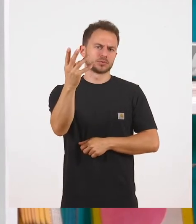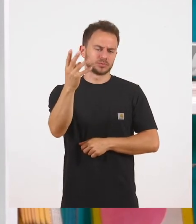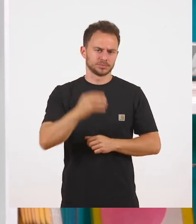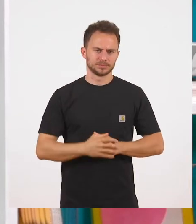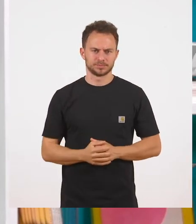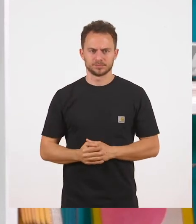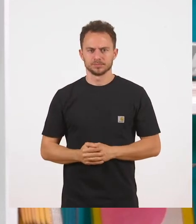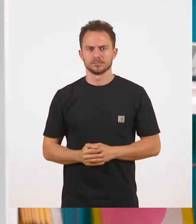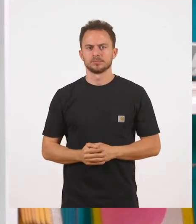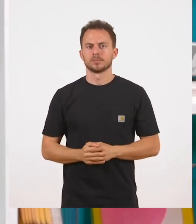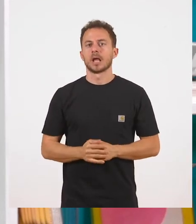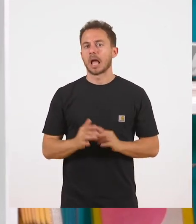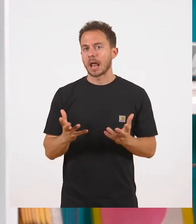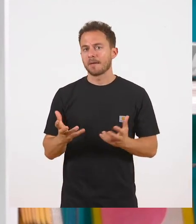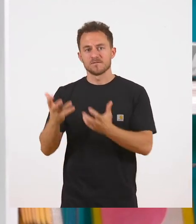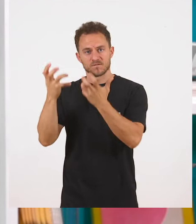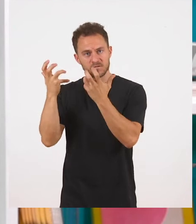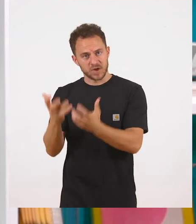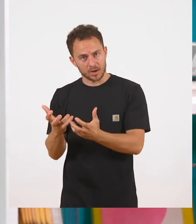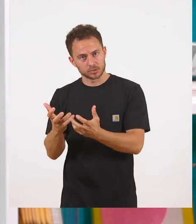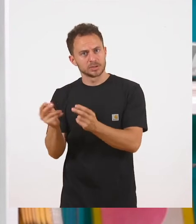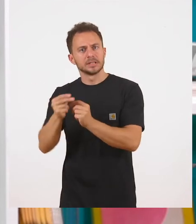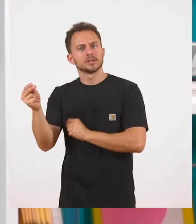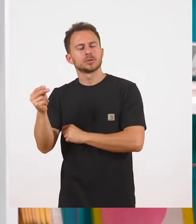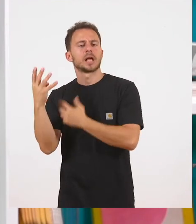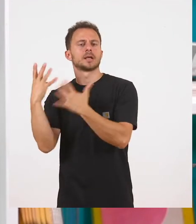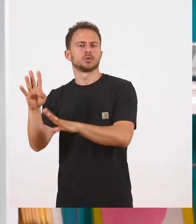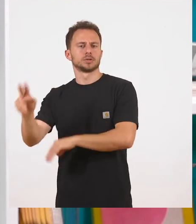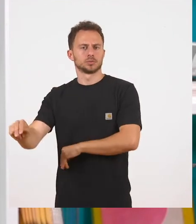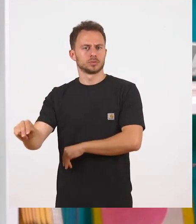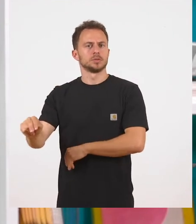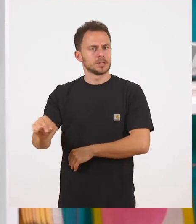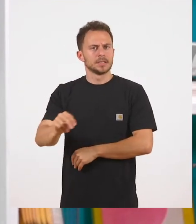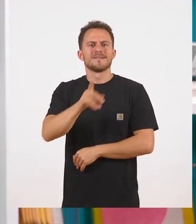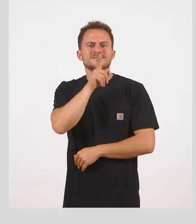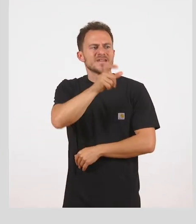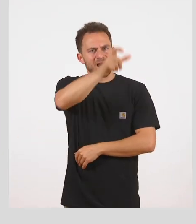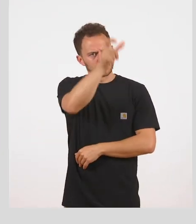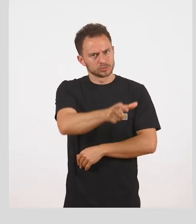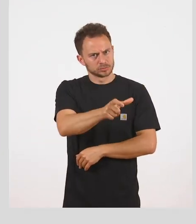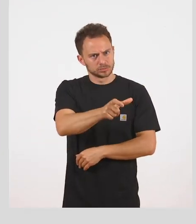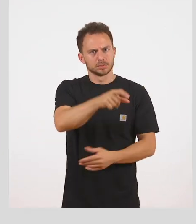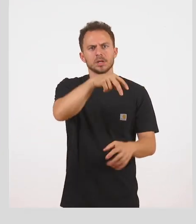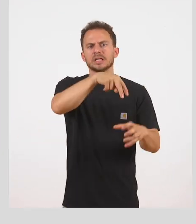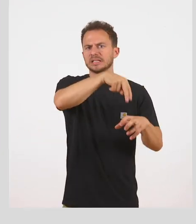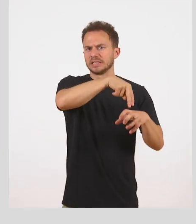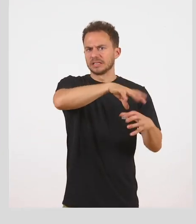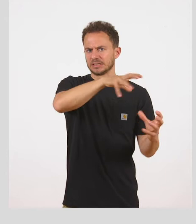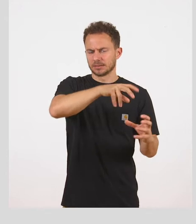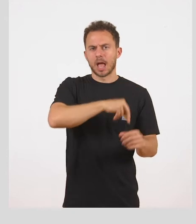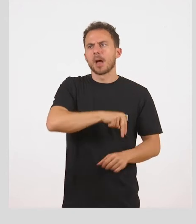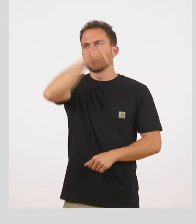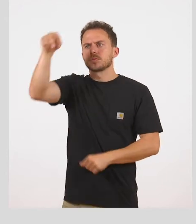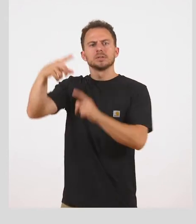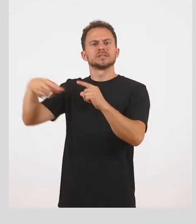και άρα το βάρος είναι 900 νιούτων. Αν τοποθετήσουμε τον ίδιο τυπάκο στη σελήνη, θα αλλάξει ποσότητα ύλης